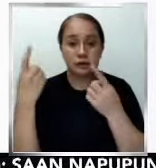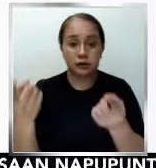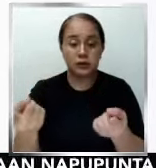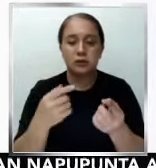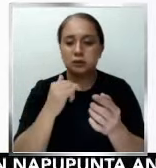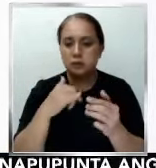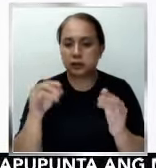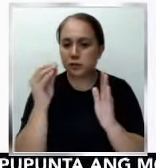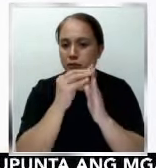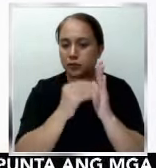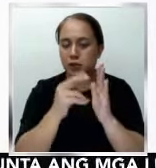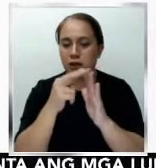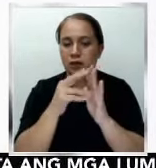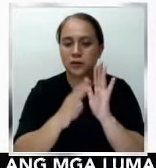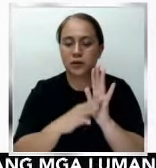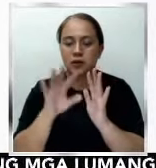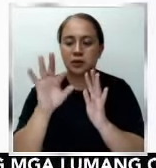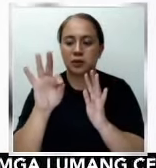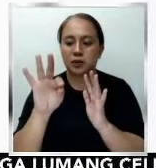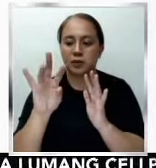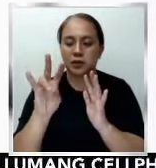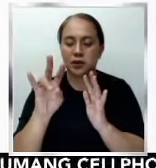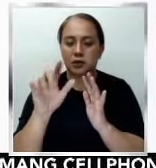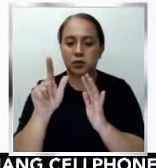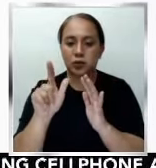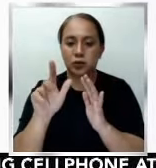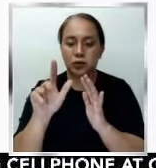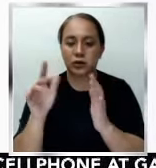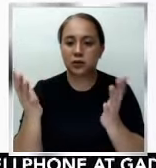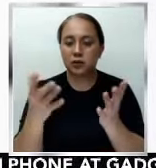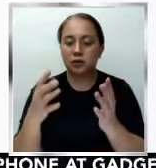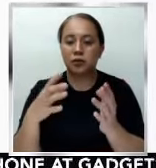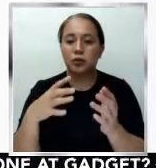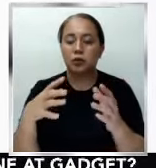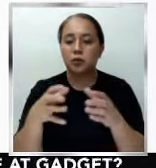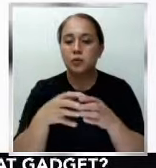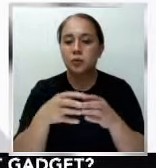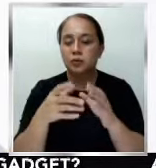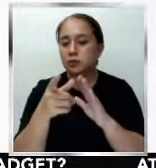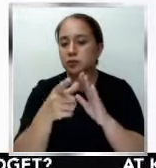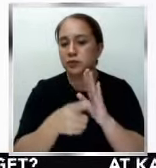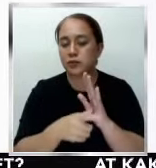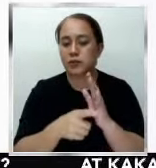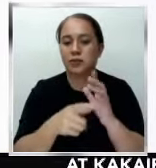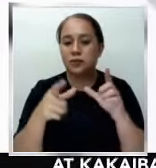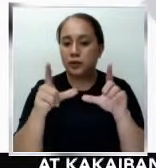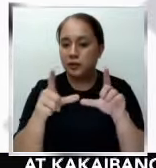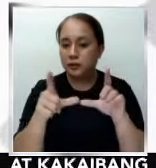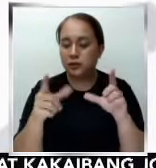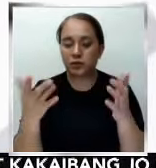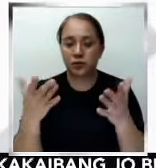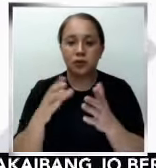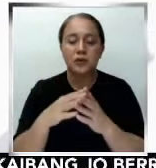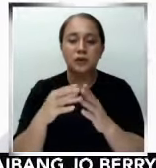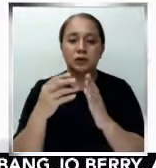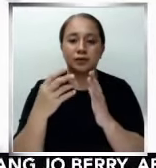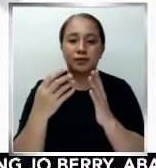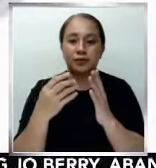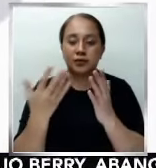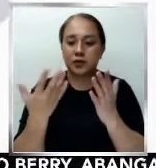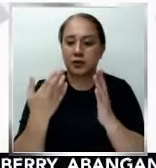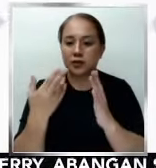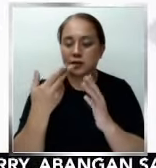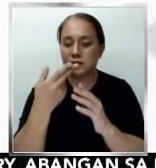House Bill 7923 na nakabinbin sa Committee on Legislative Franchises sa Kamara. At batay daw sa timing ng